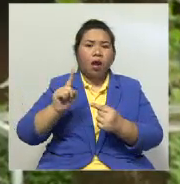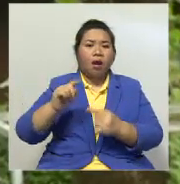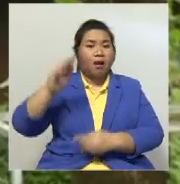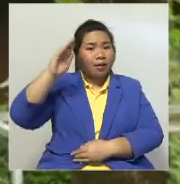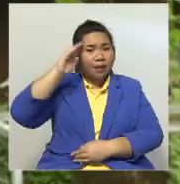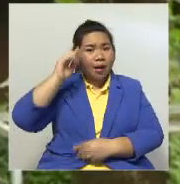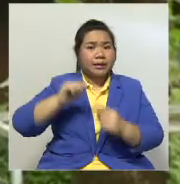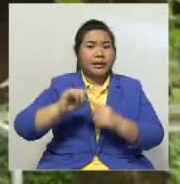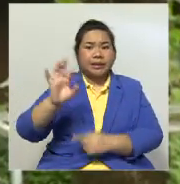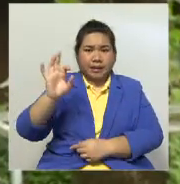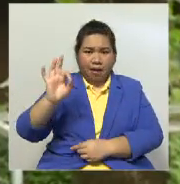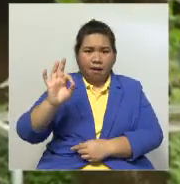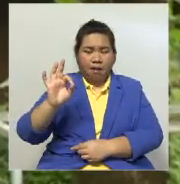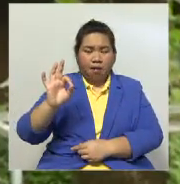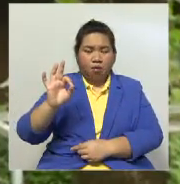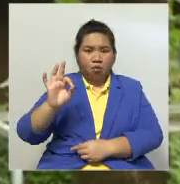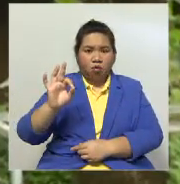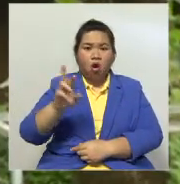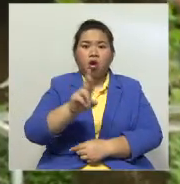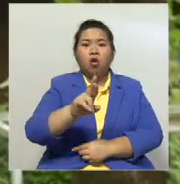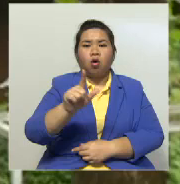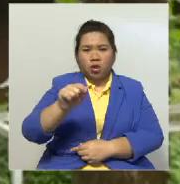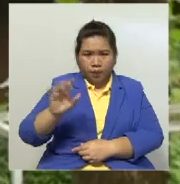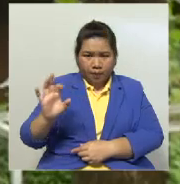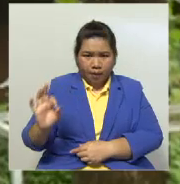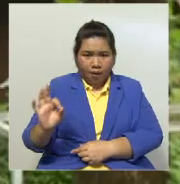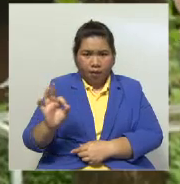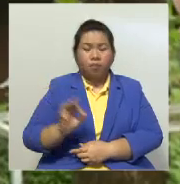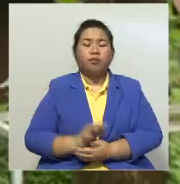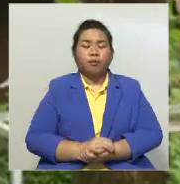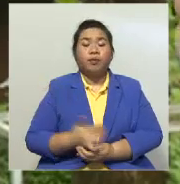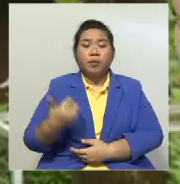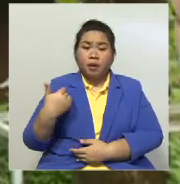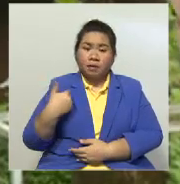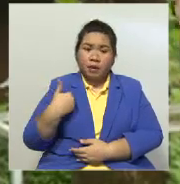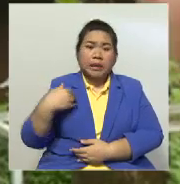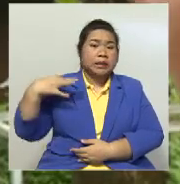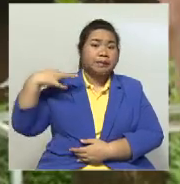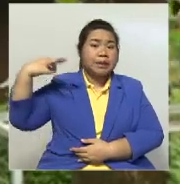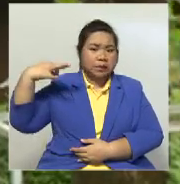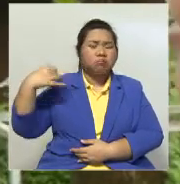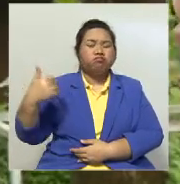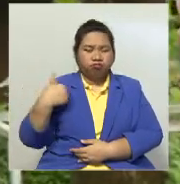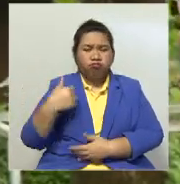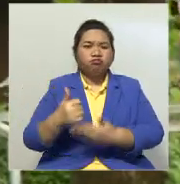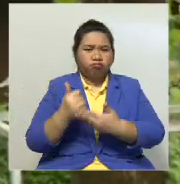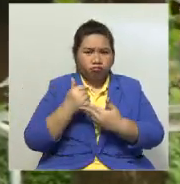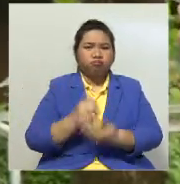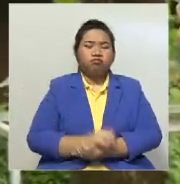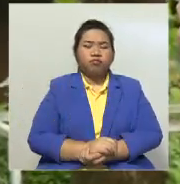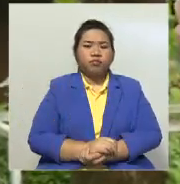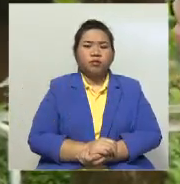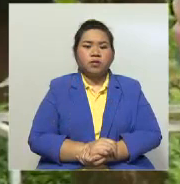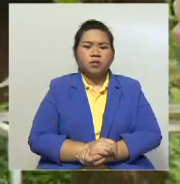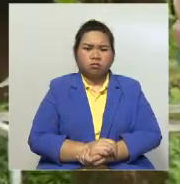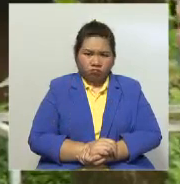ทหารราชที่9จากร.29นะครับแล้วก็มีสมาชิกอส.เรานะครับ ตอนนี้ก็ถือว่